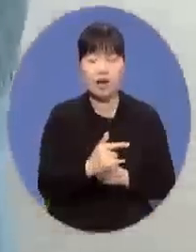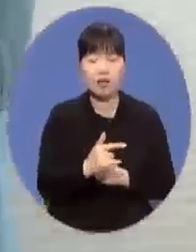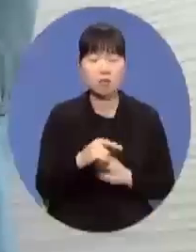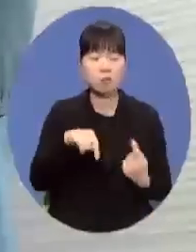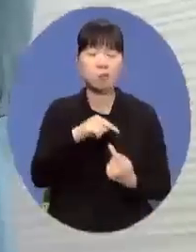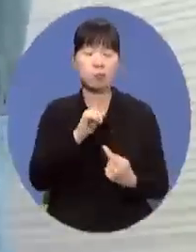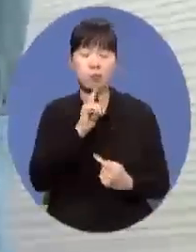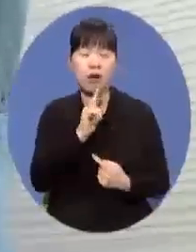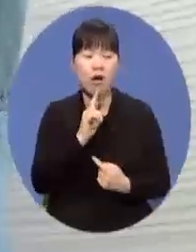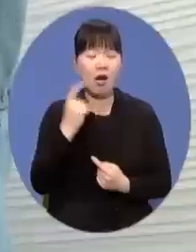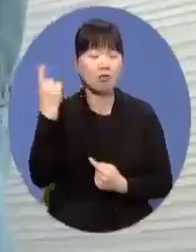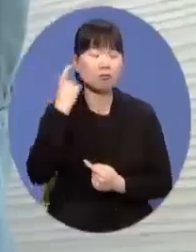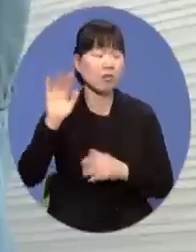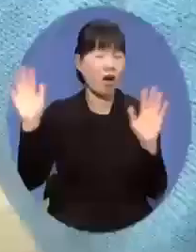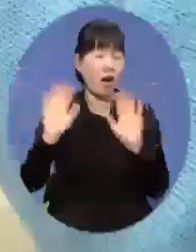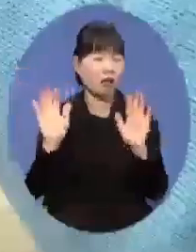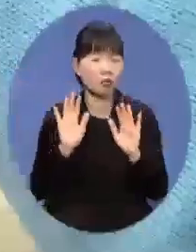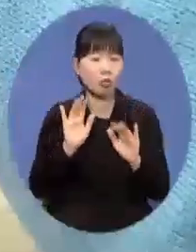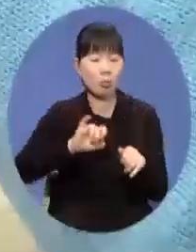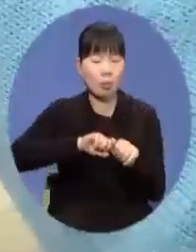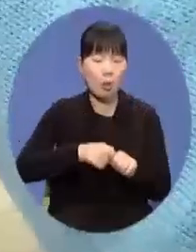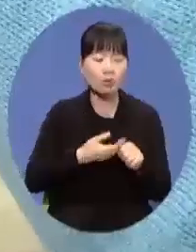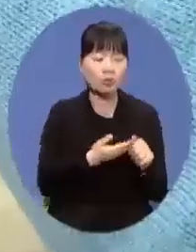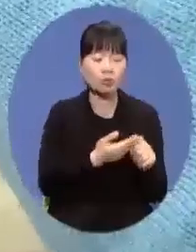변명조차 제대로 듣지 않고 벌을 세우는데요.